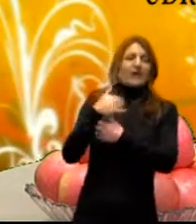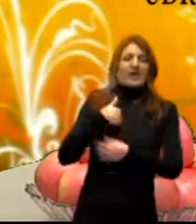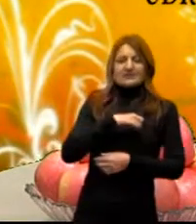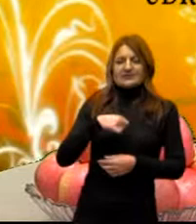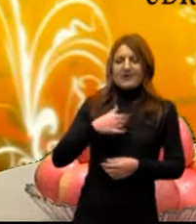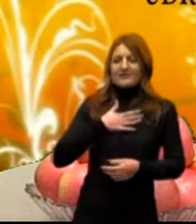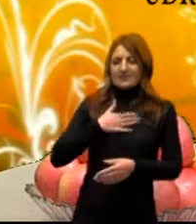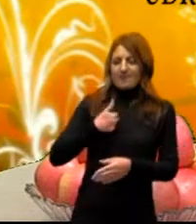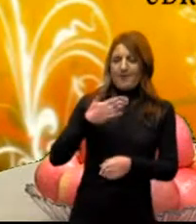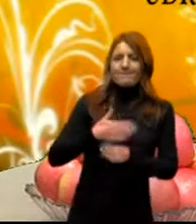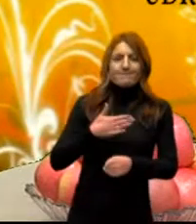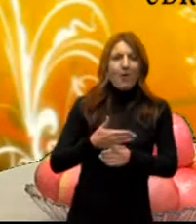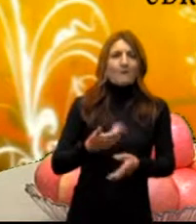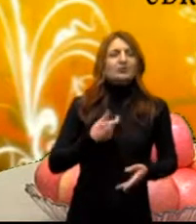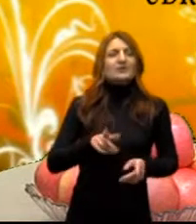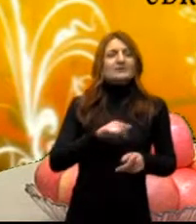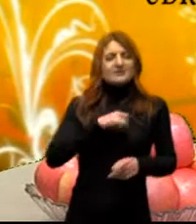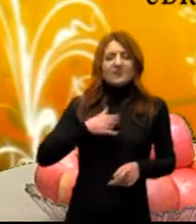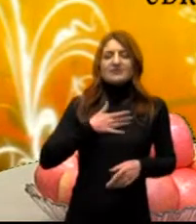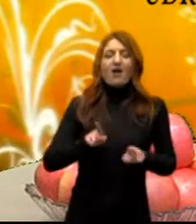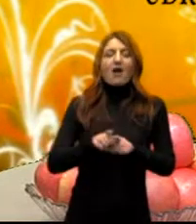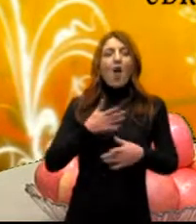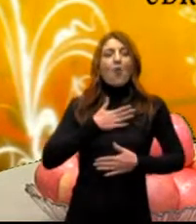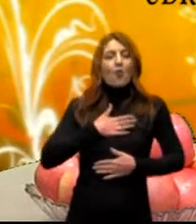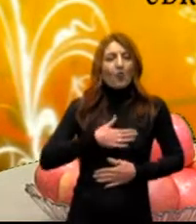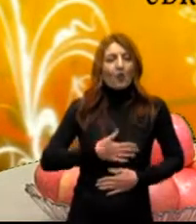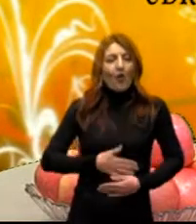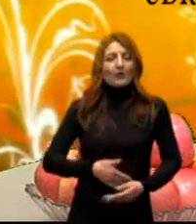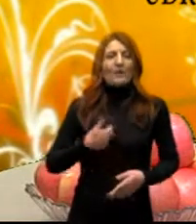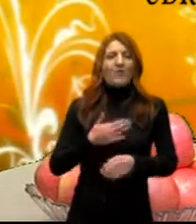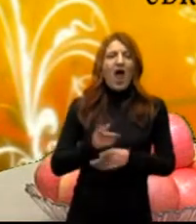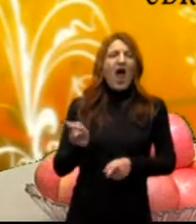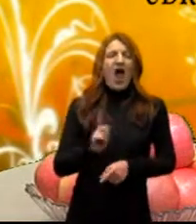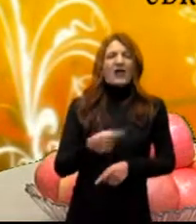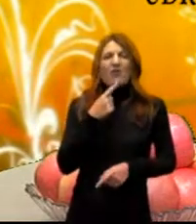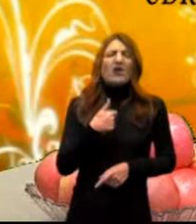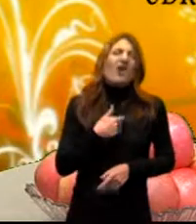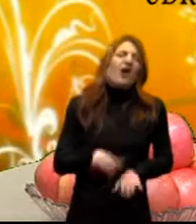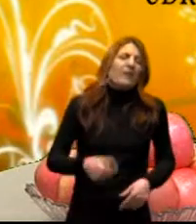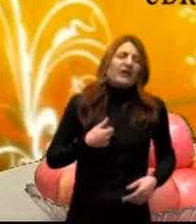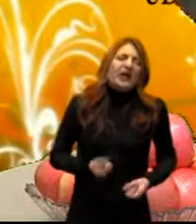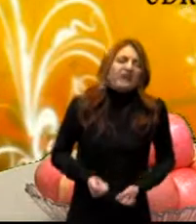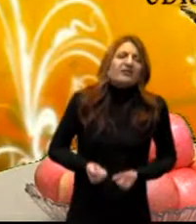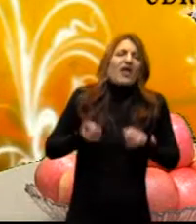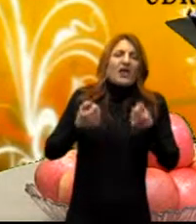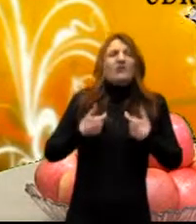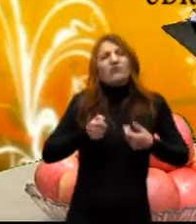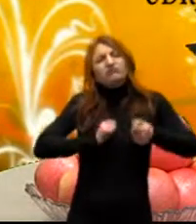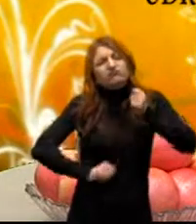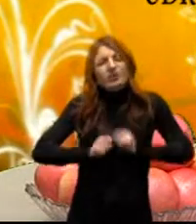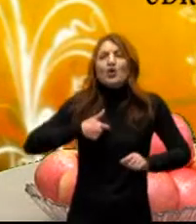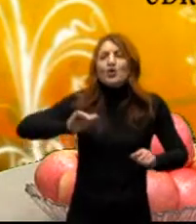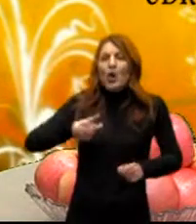sebi doprinese ugodi. Kako si tako, a ne da kaže strašno mi je teško, moram još one mailove sve